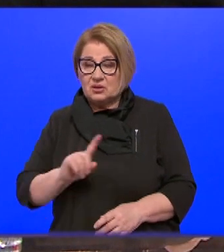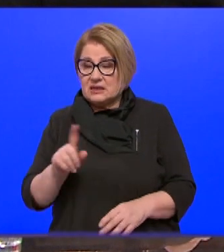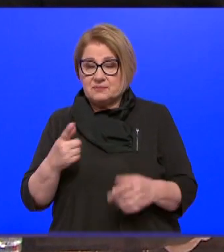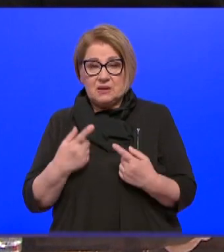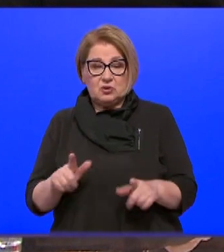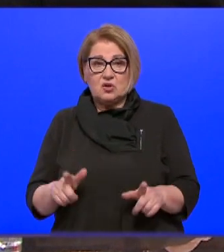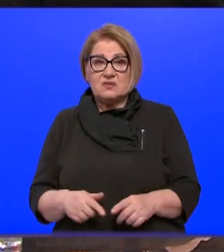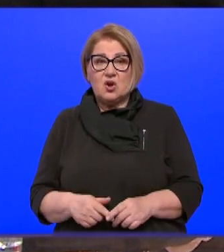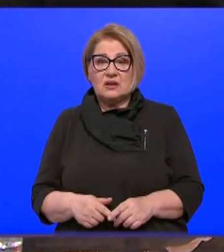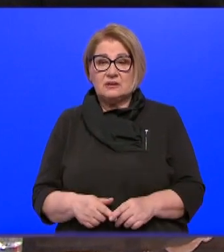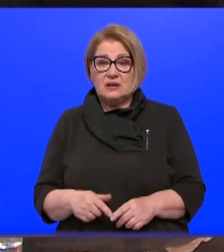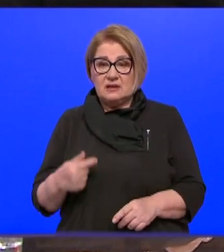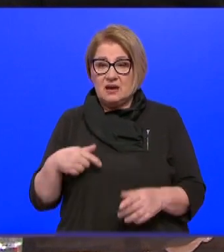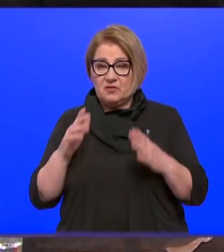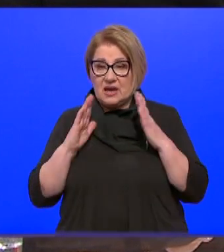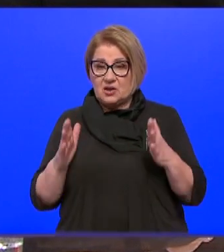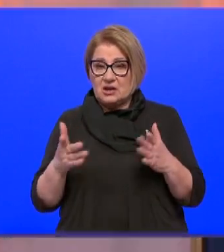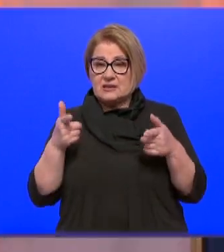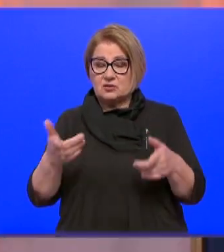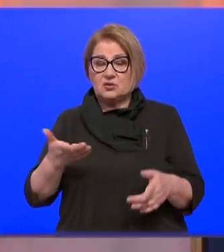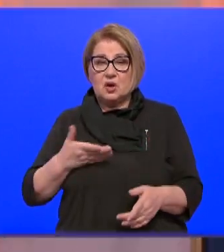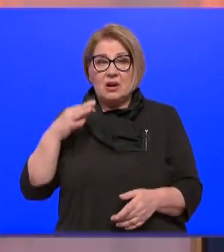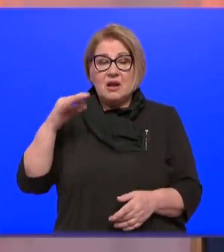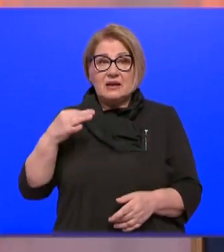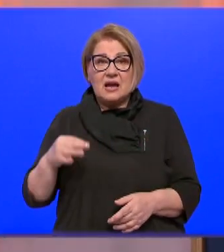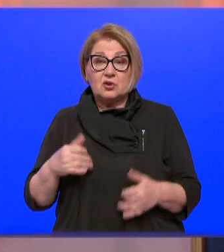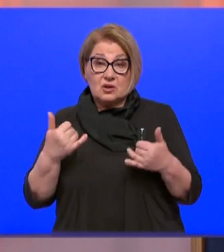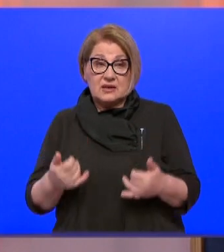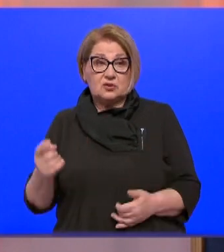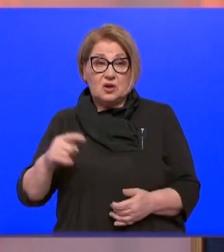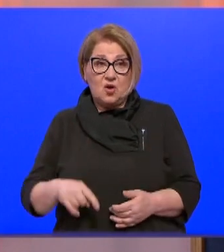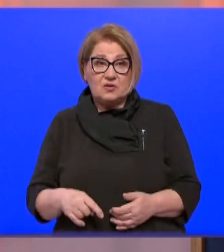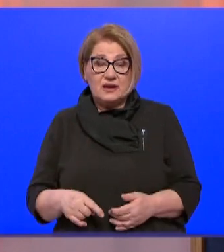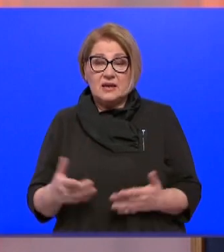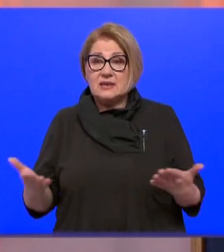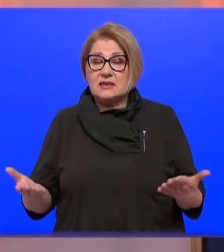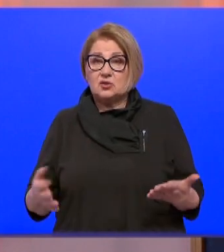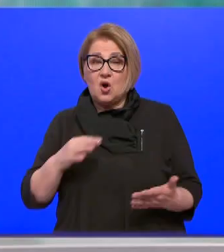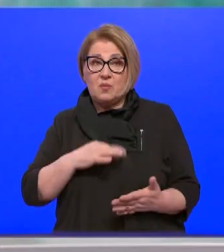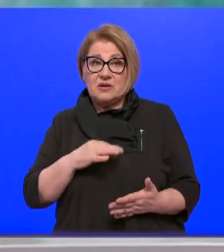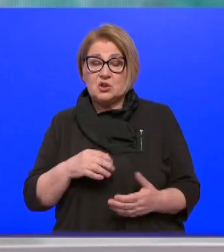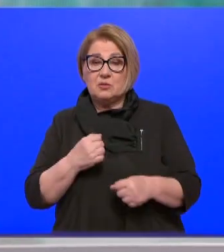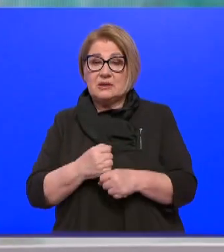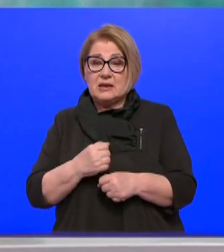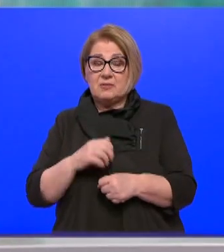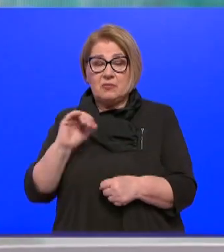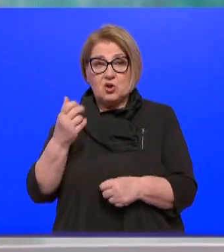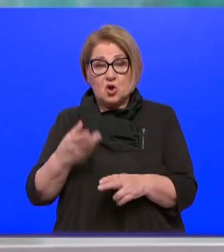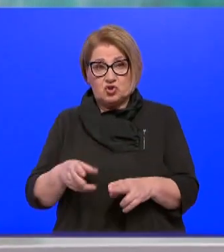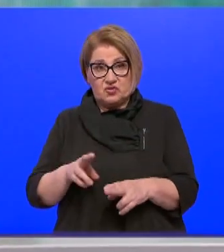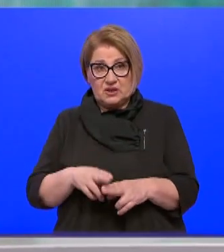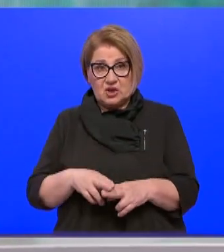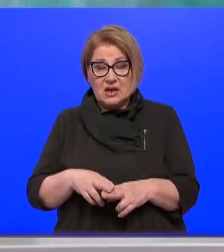dozvoliti. Zato ja vjerovatno sam zato dobila nagradu, zato danas jesam tu i zato to obavezuje da mi napravimo još više,